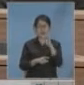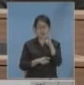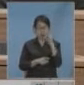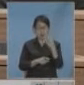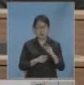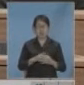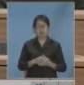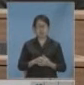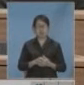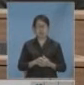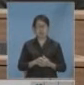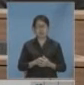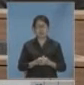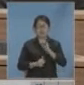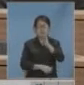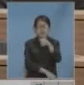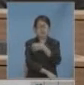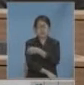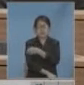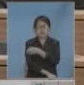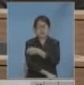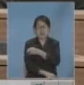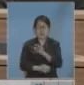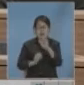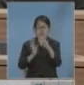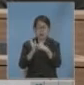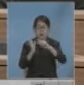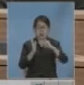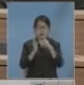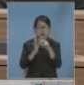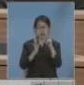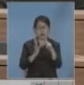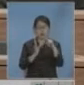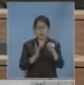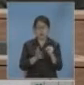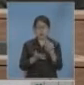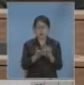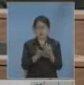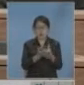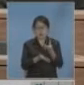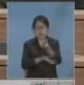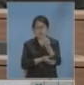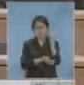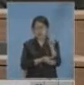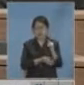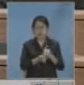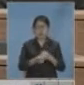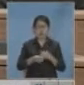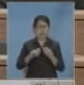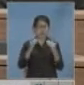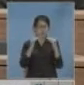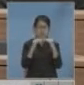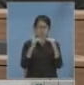เนี่ยเขตบางเขตไม่ได้รับโครงการมันจึงไม่ได้รับความเป็นธรรมไงครับผมจึงถามไป